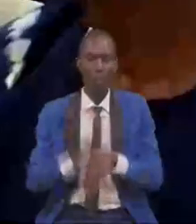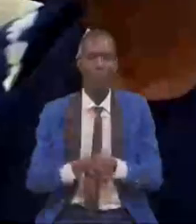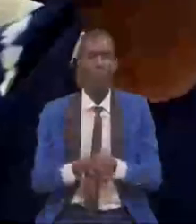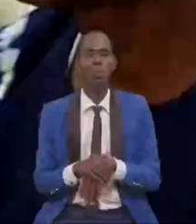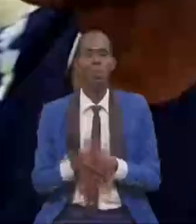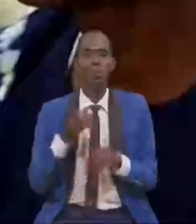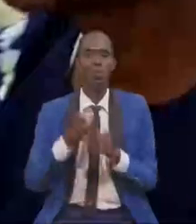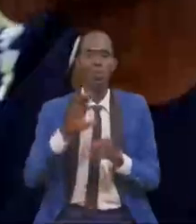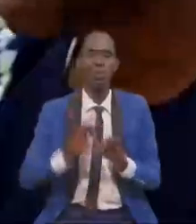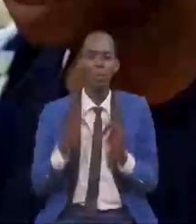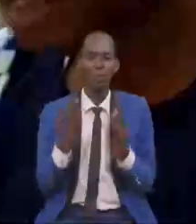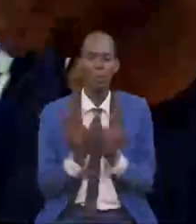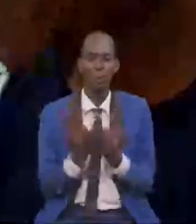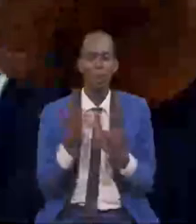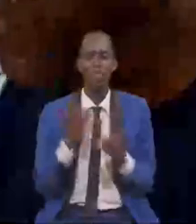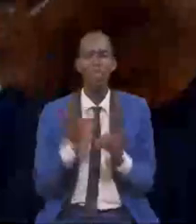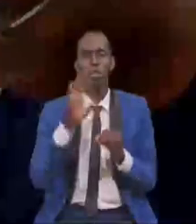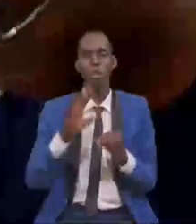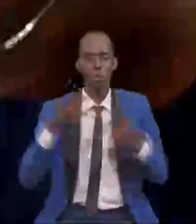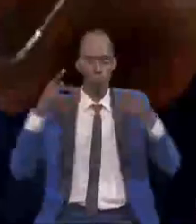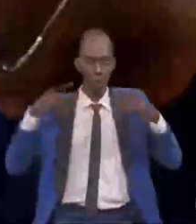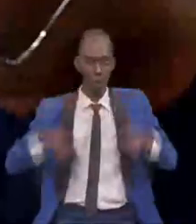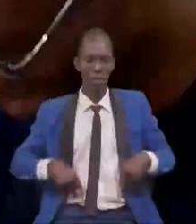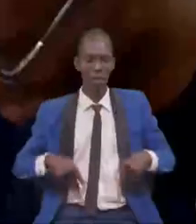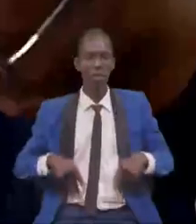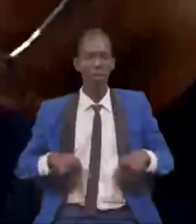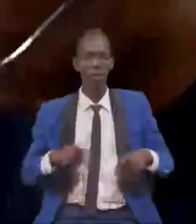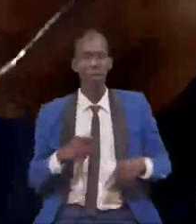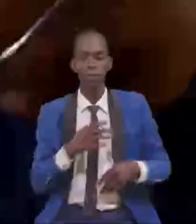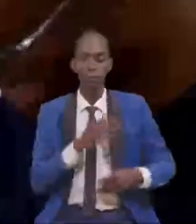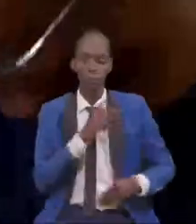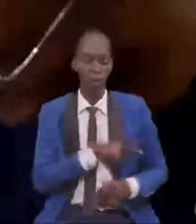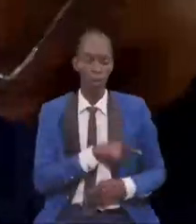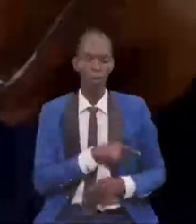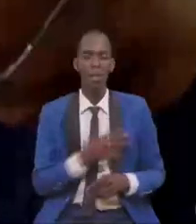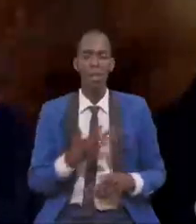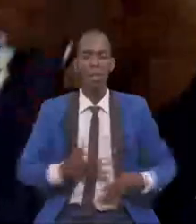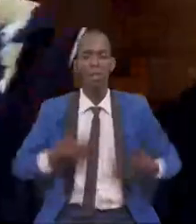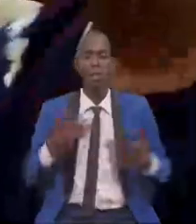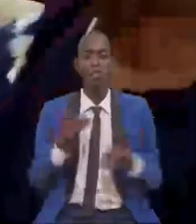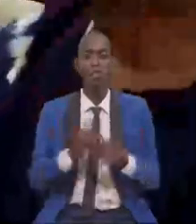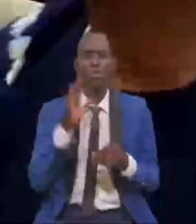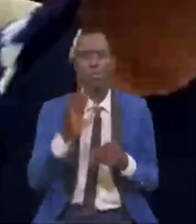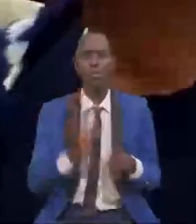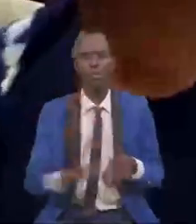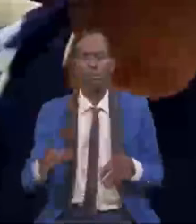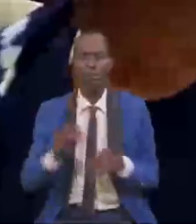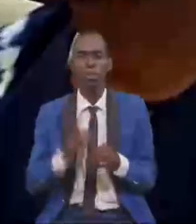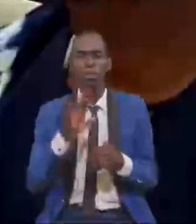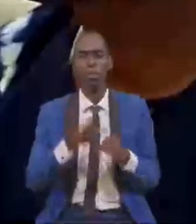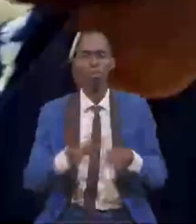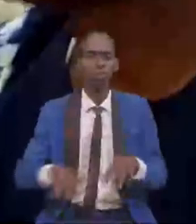votre famille, dans votre vie personnelle, dans vos enfants, dans votre église